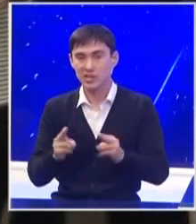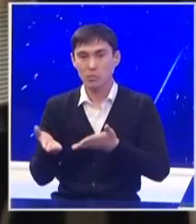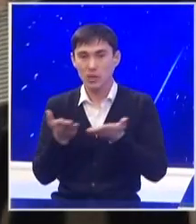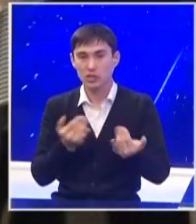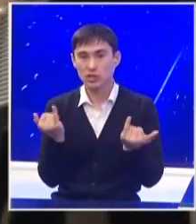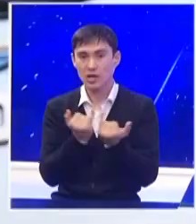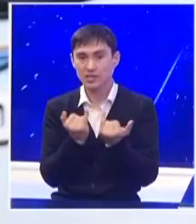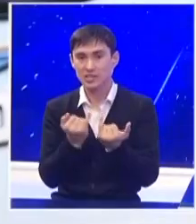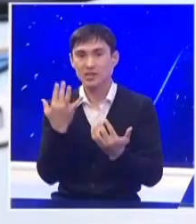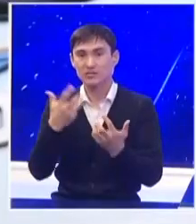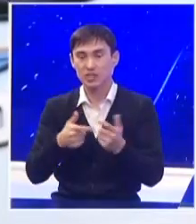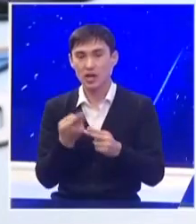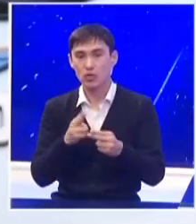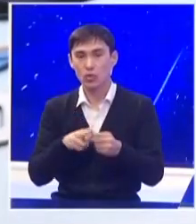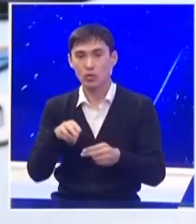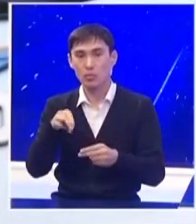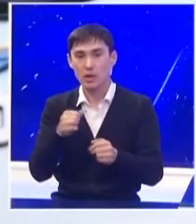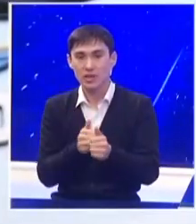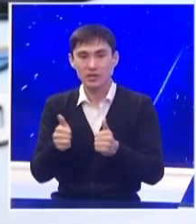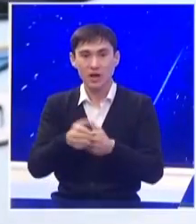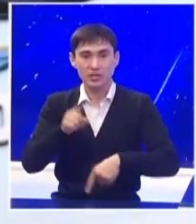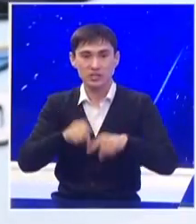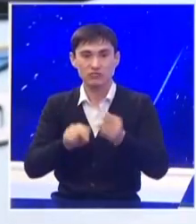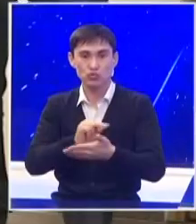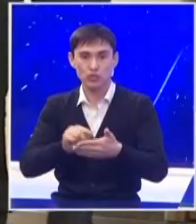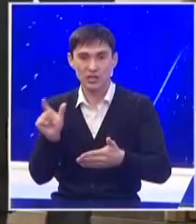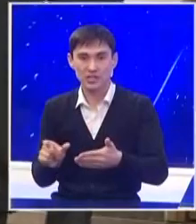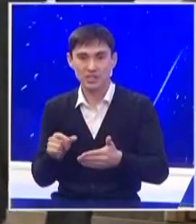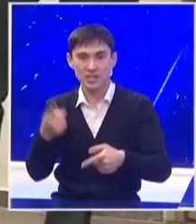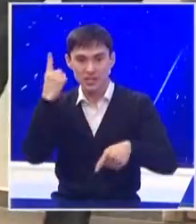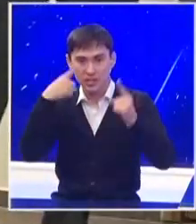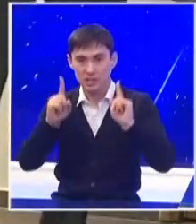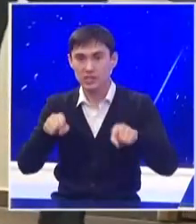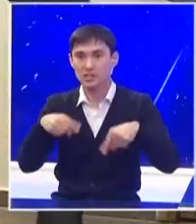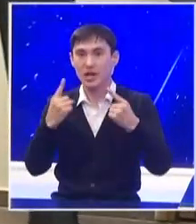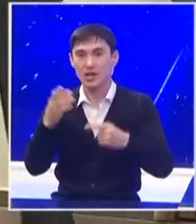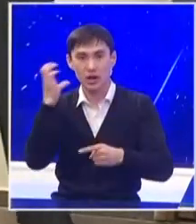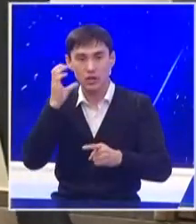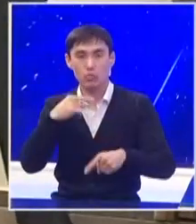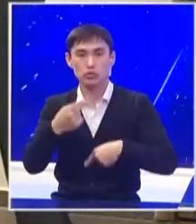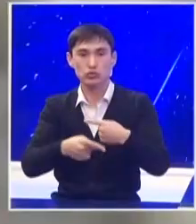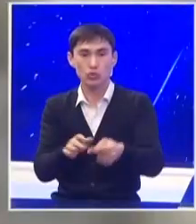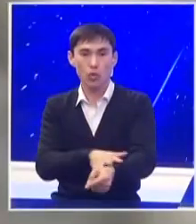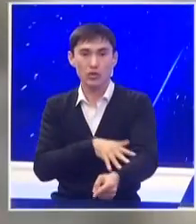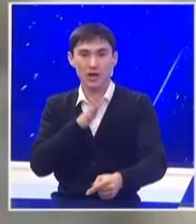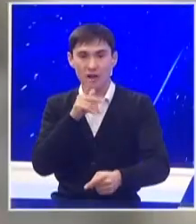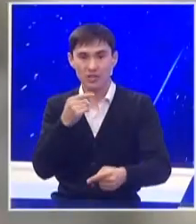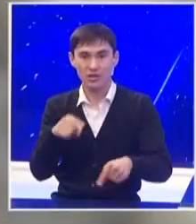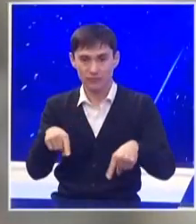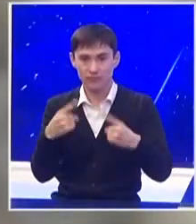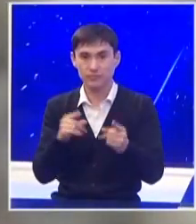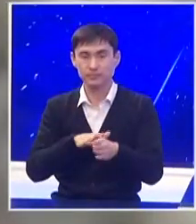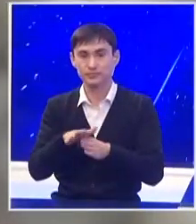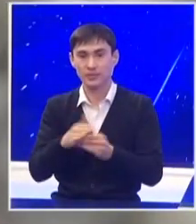специально приглашенных гостей, в числе которых мэтры отечественной журналистики, идеи создания радио после долгих лет наконец